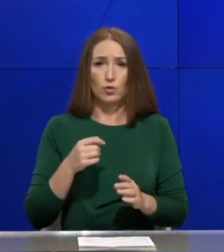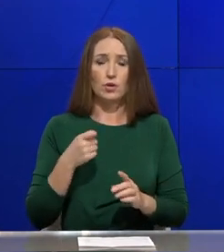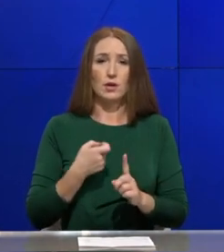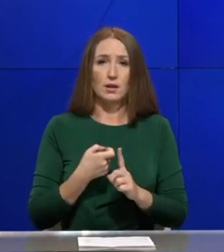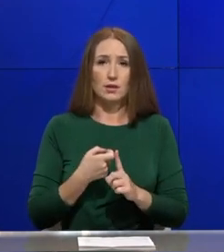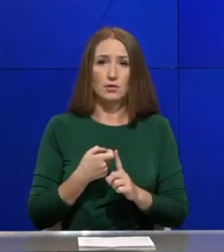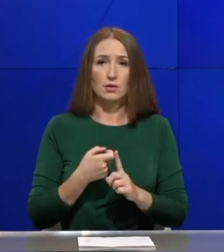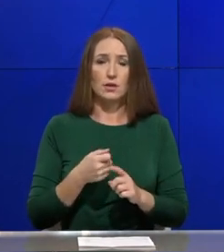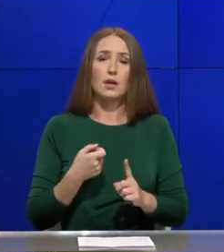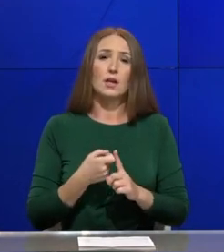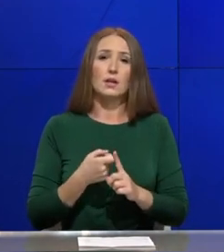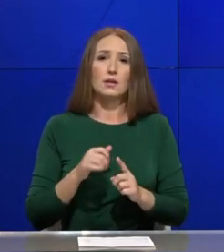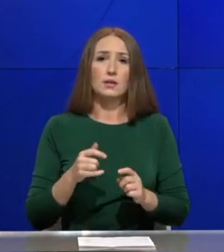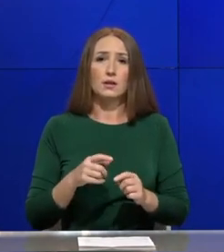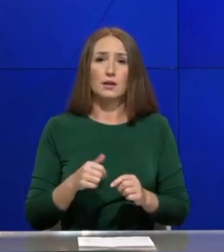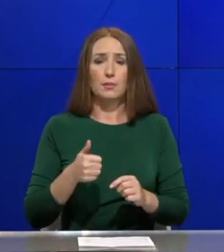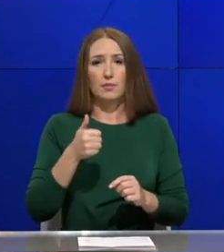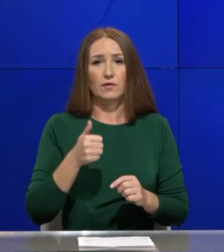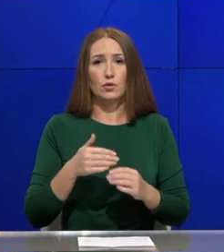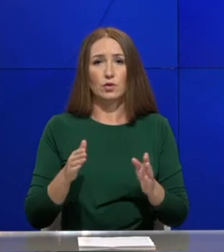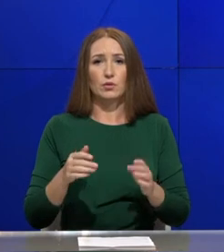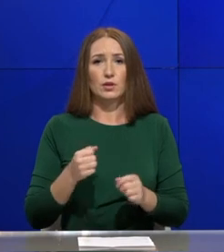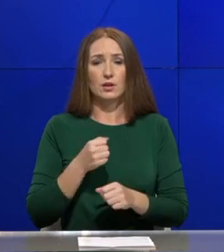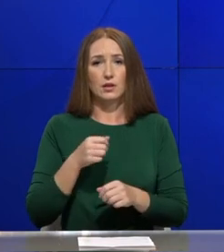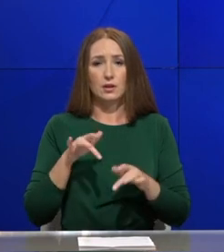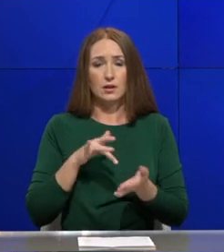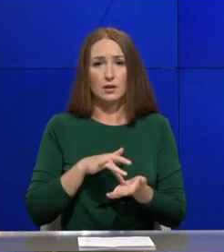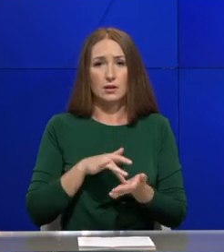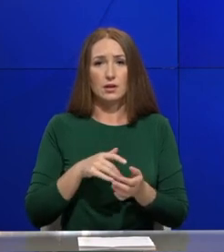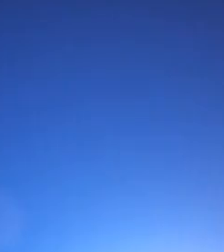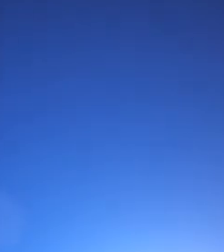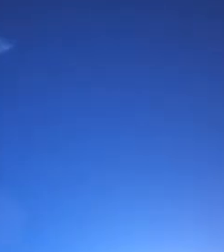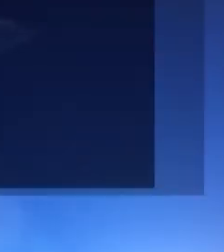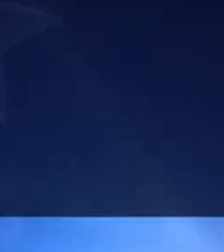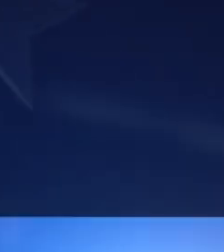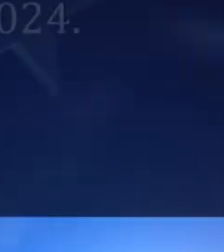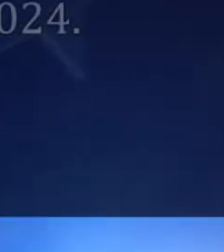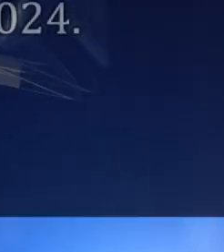jer ipak Kalesija je prvi oslobođeni grad u Bosni i Hercegovini. Hvala vam.